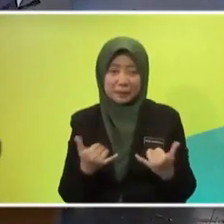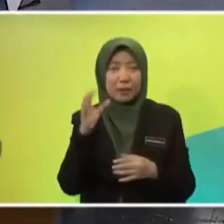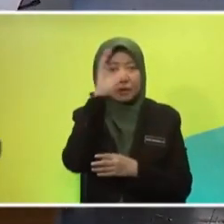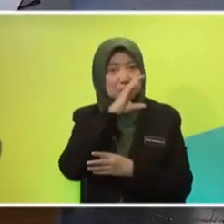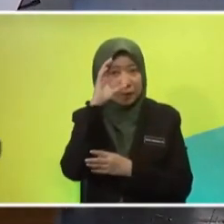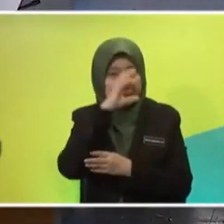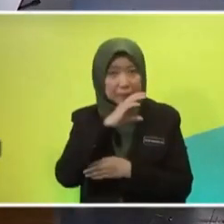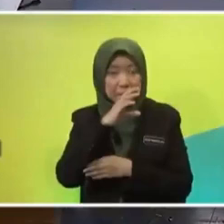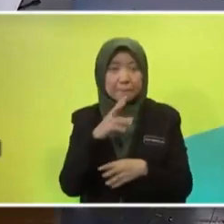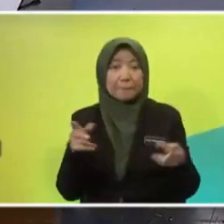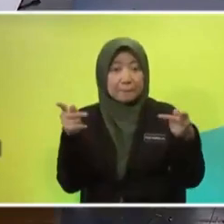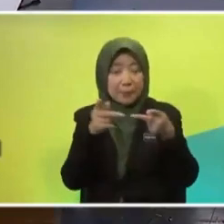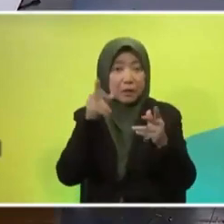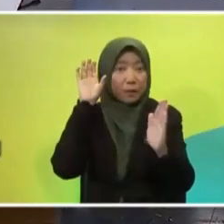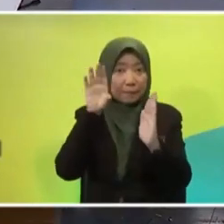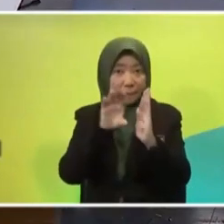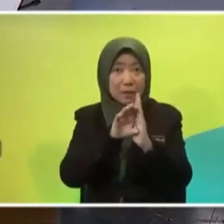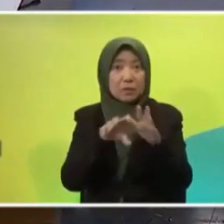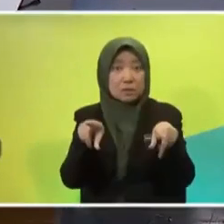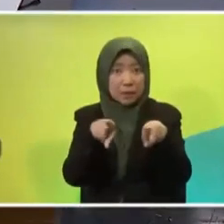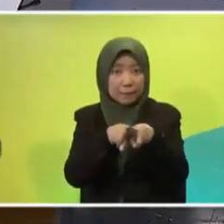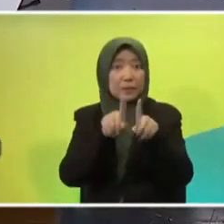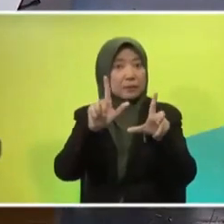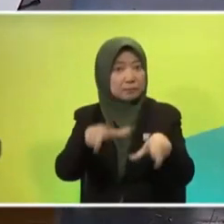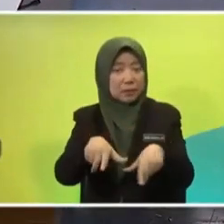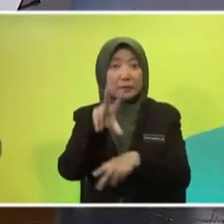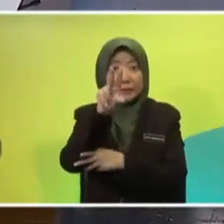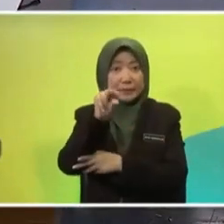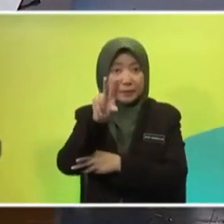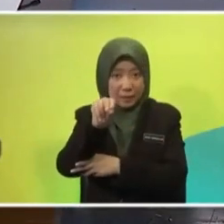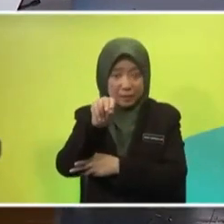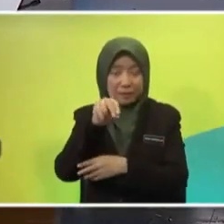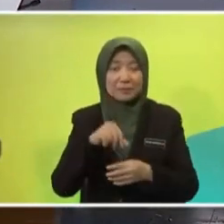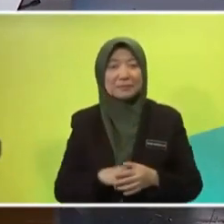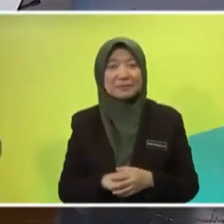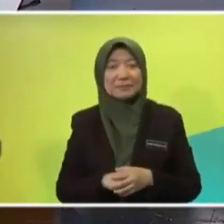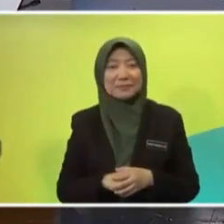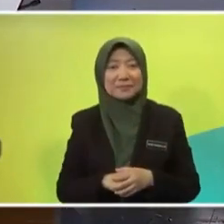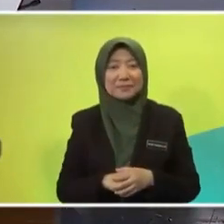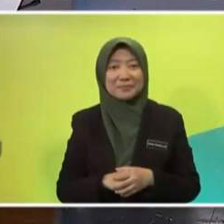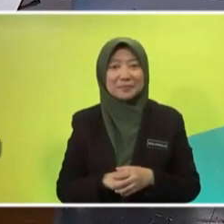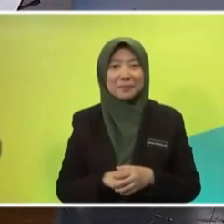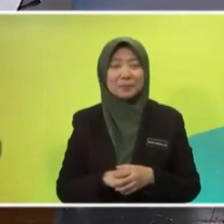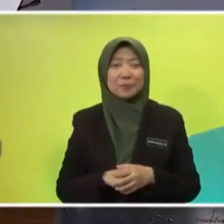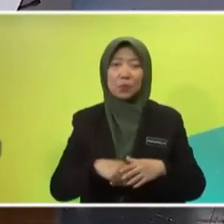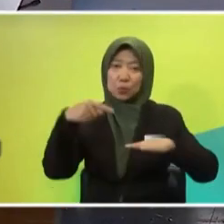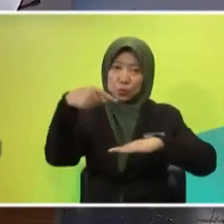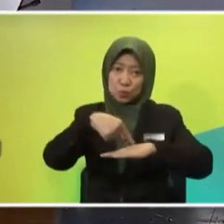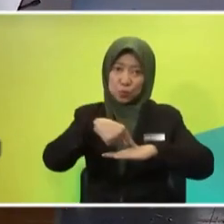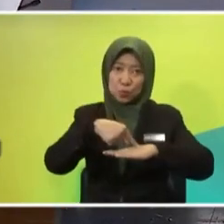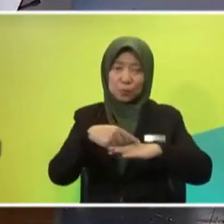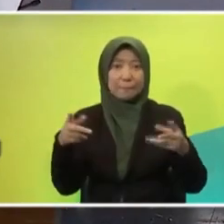cari pasangan itik yang sama. Saya letakkan di sini. Okey, saya dah cucukkan pasangan yang